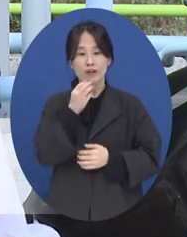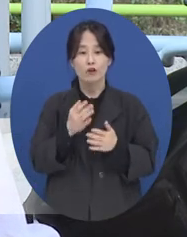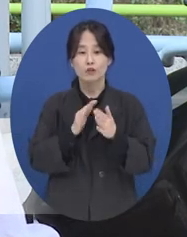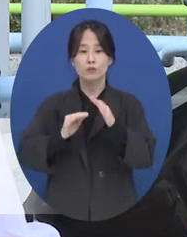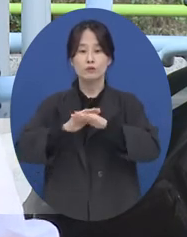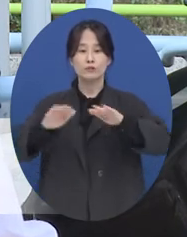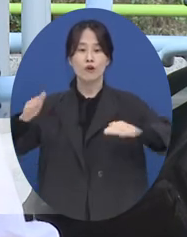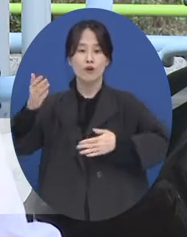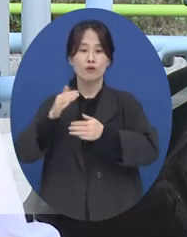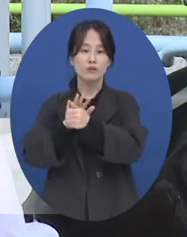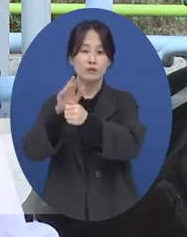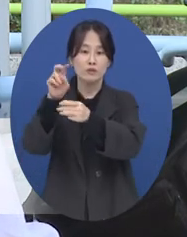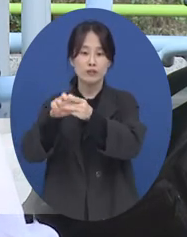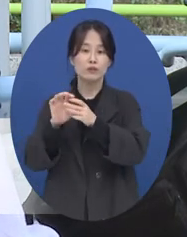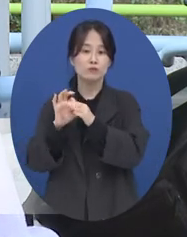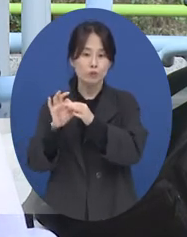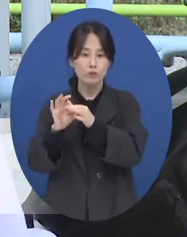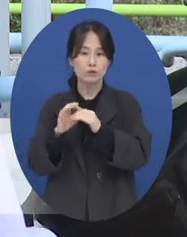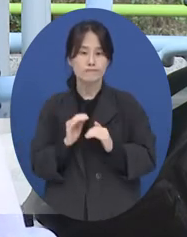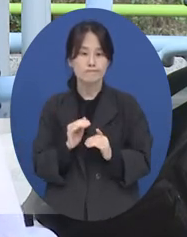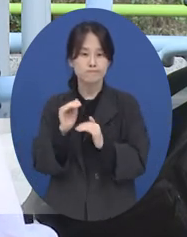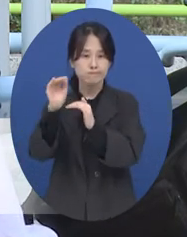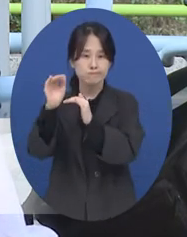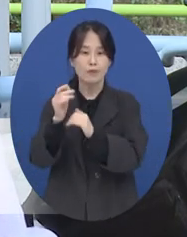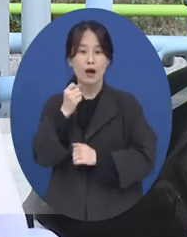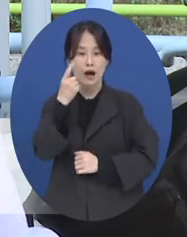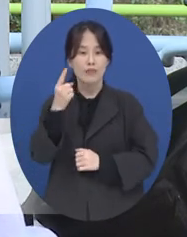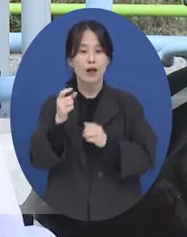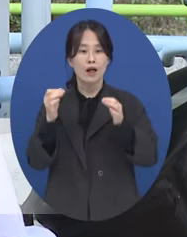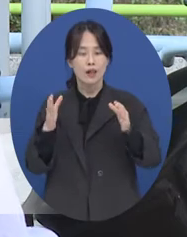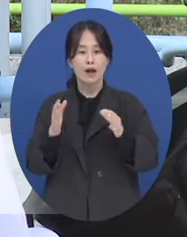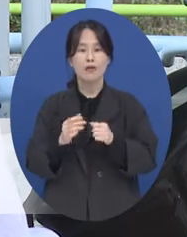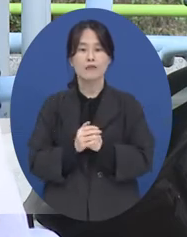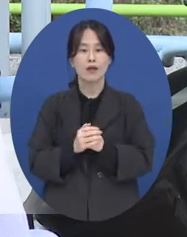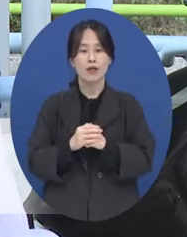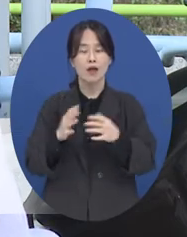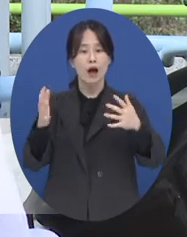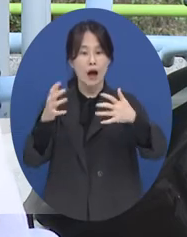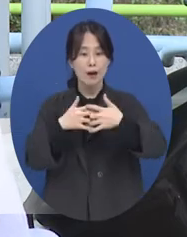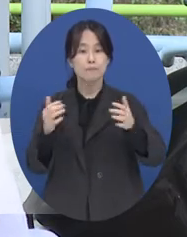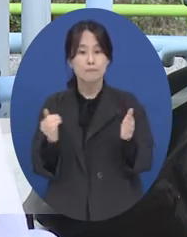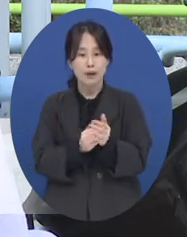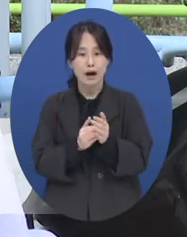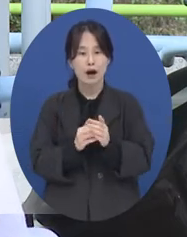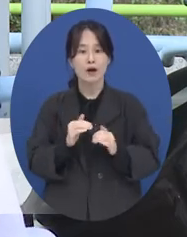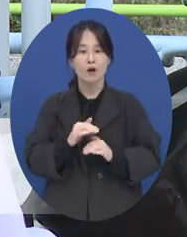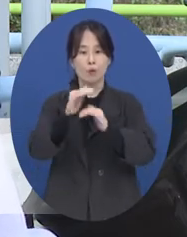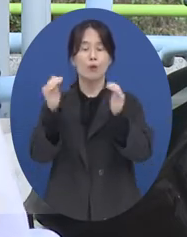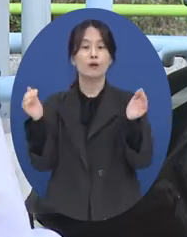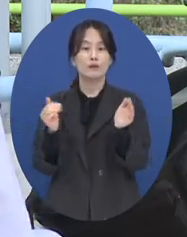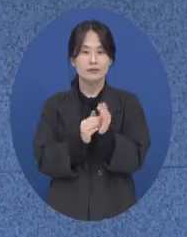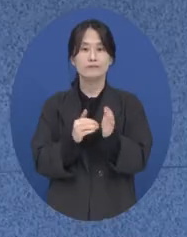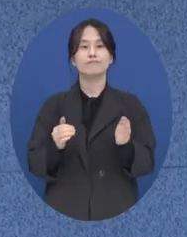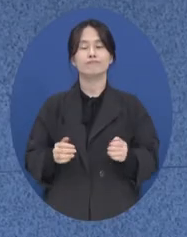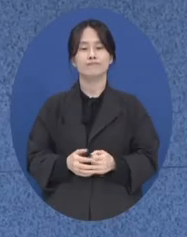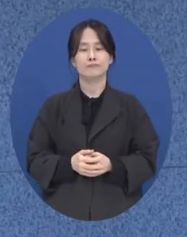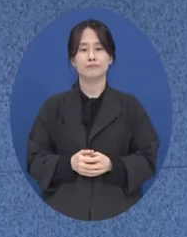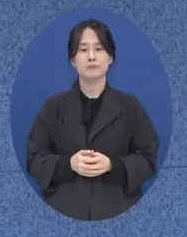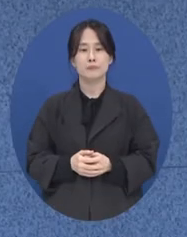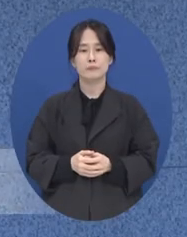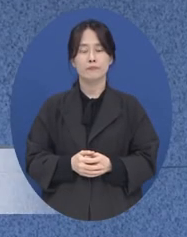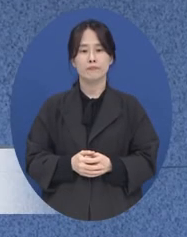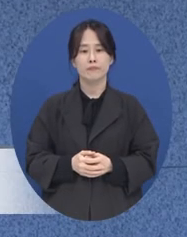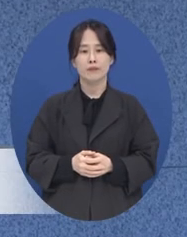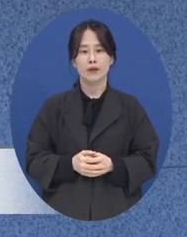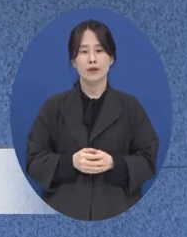경기도 공정거래지원센터를 통해서 진행을 하니 한달 내로 해당 부분이 협의가 되었고 처리 완료됐습니다.